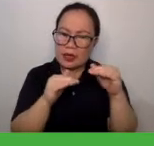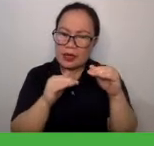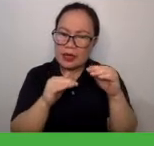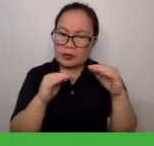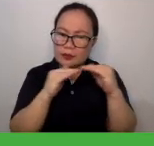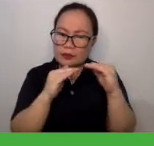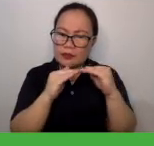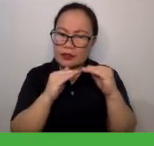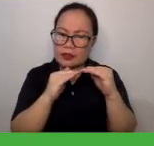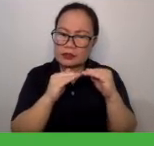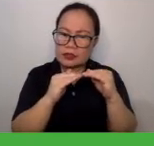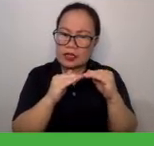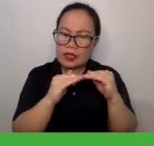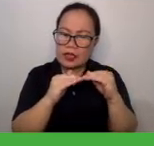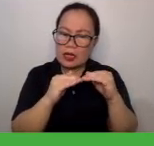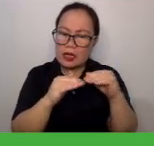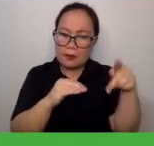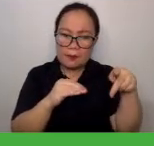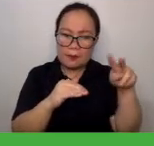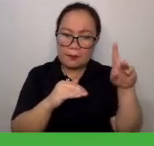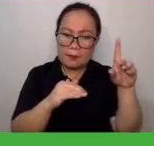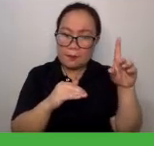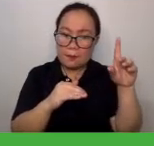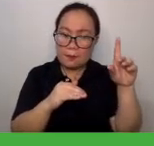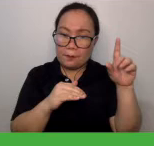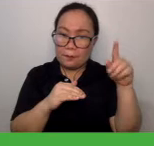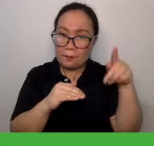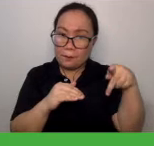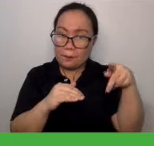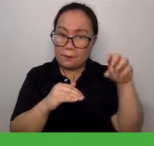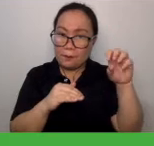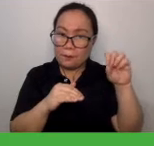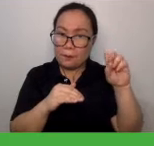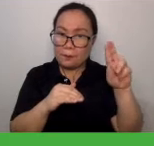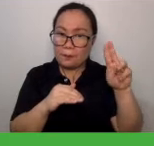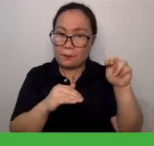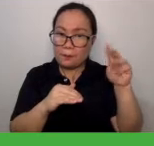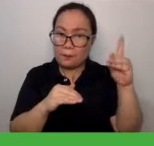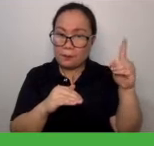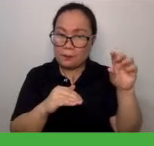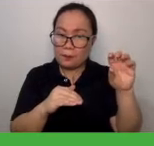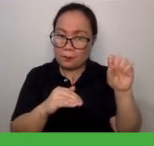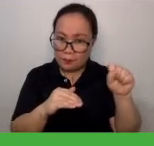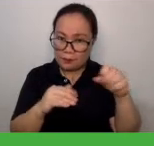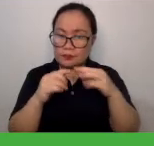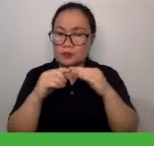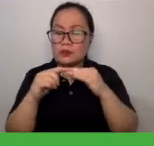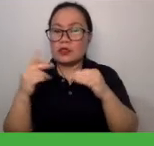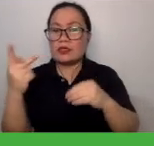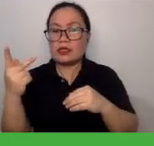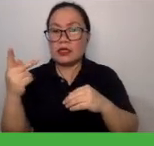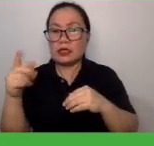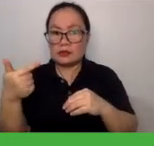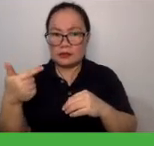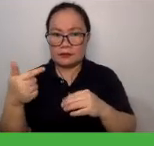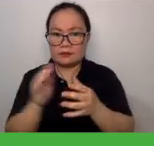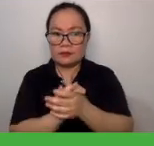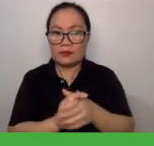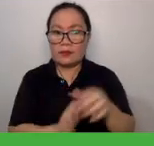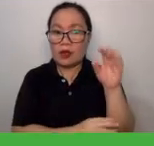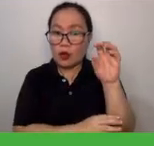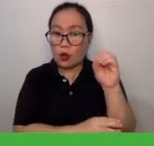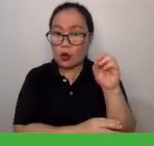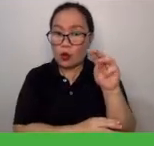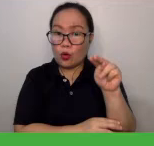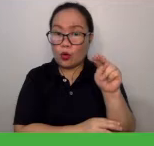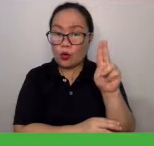pounds into kilogram. So, yun ang i-discuss natin ngayon. Okay? And then, yung ounce, ito yung ginagamit natin sa mga, diba, sa